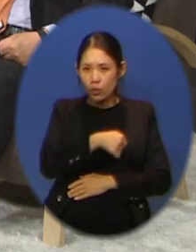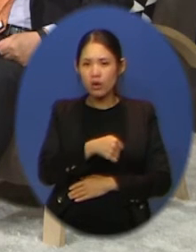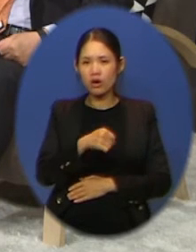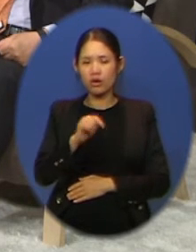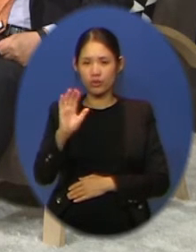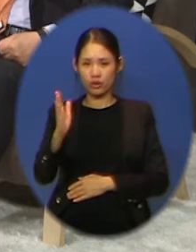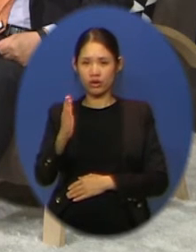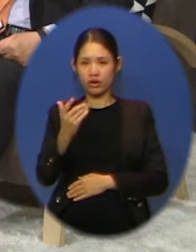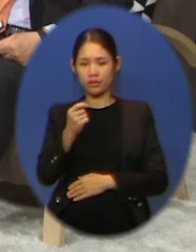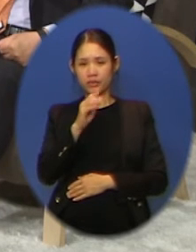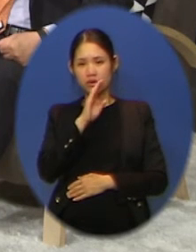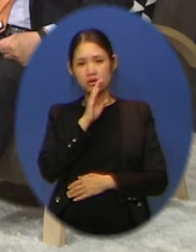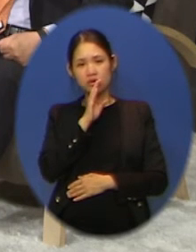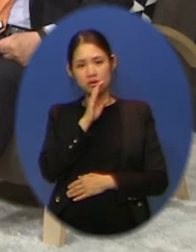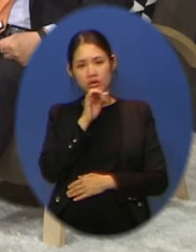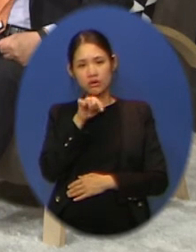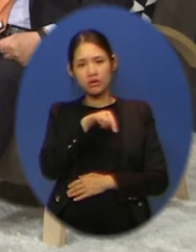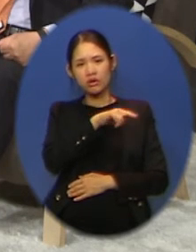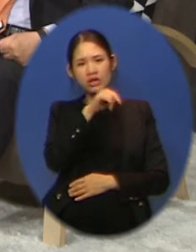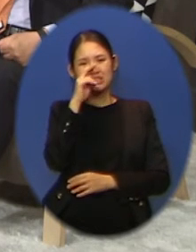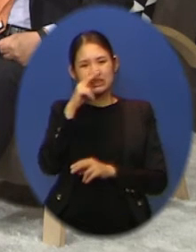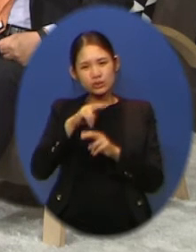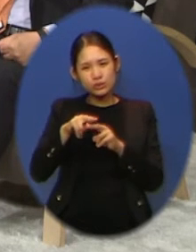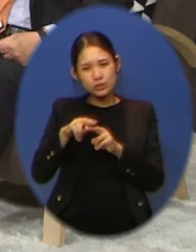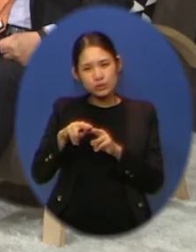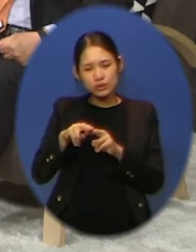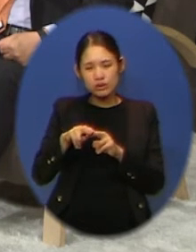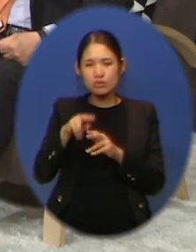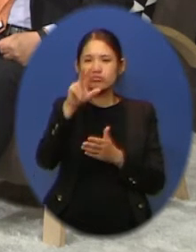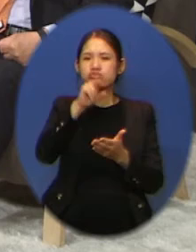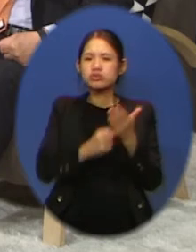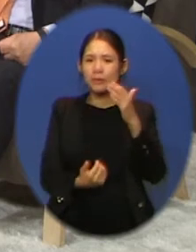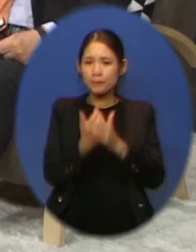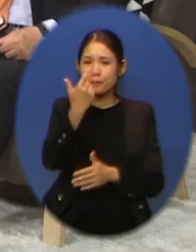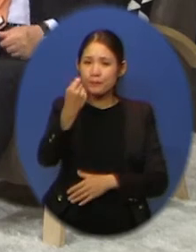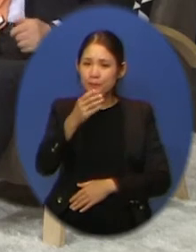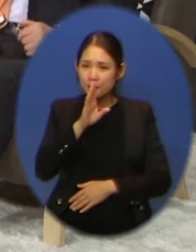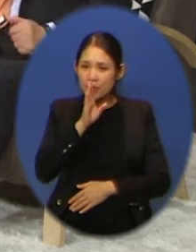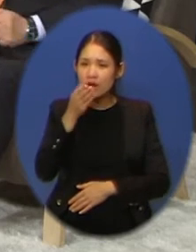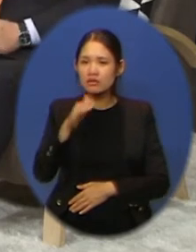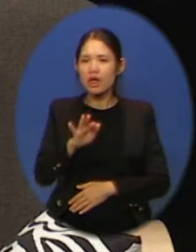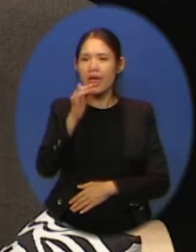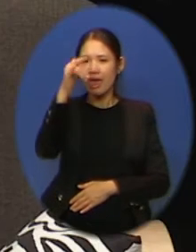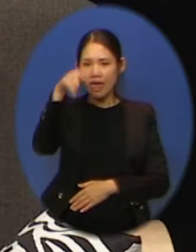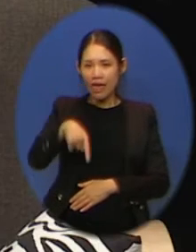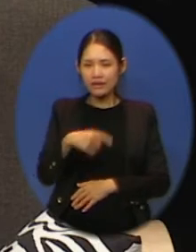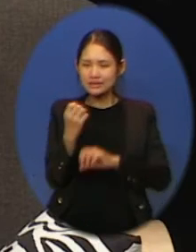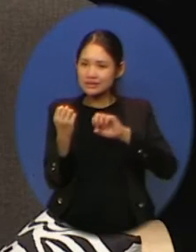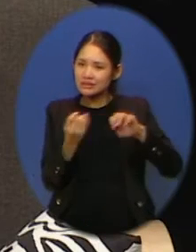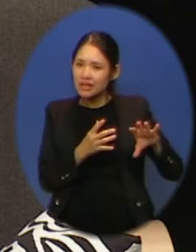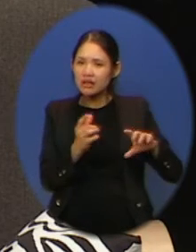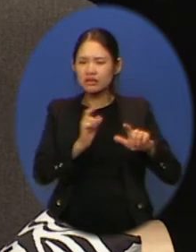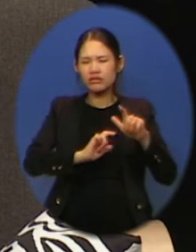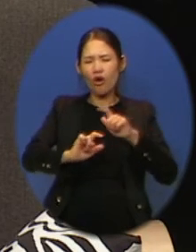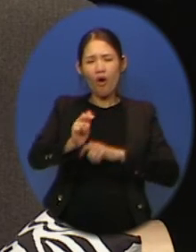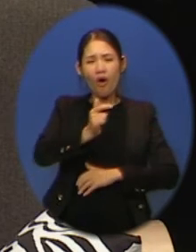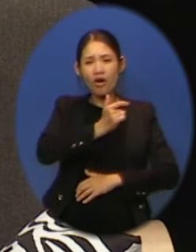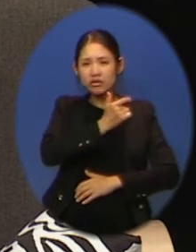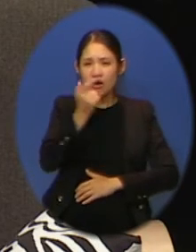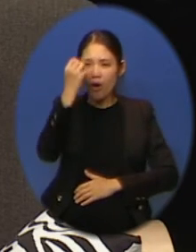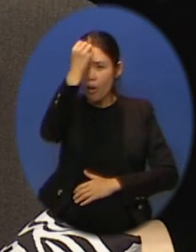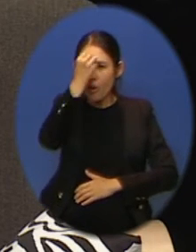이거는 이 오일도 큰 문제인데 핵 쓰레기는 더 큰 문제입니다. 그렇죠. 이것은 바다가 오염될 정도가 아니라